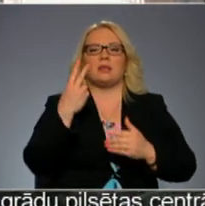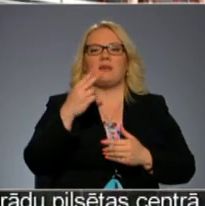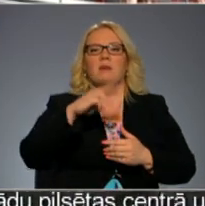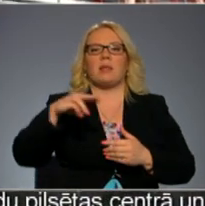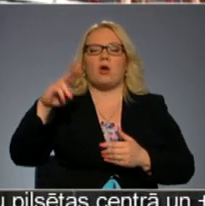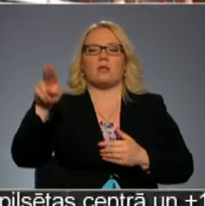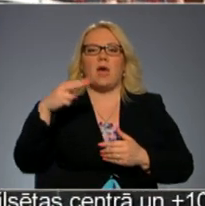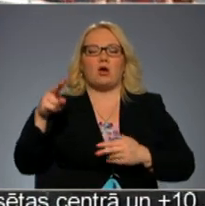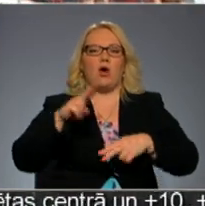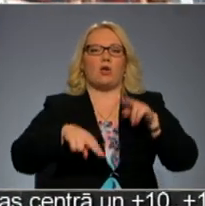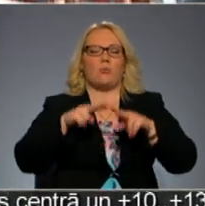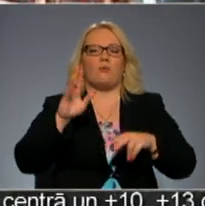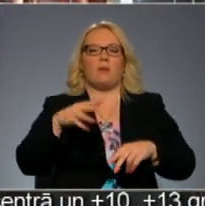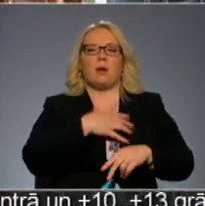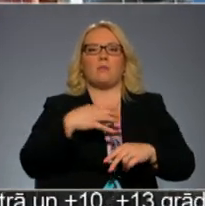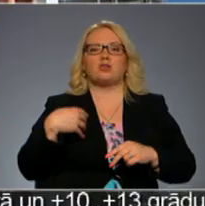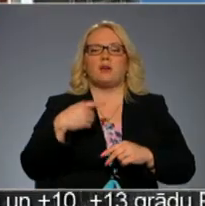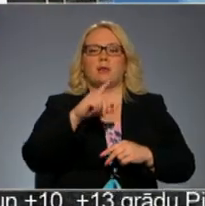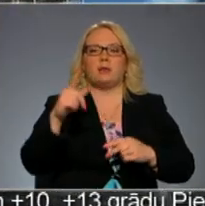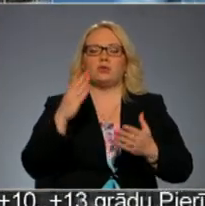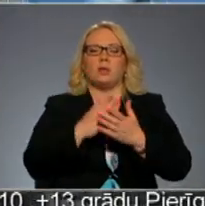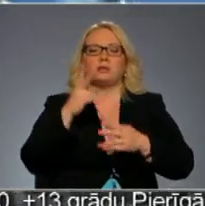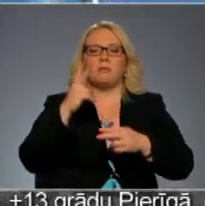eiro, tiek būvēts par pašvaldības līdzekļiem un tiks